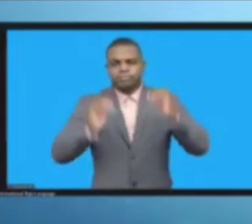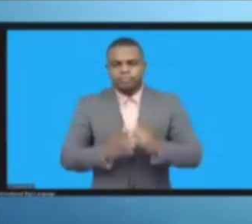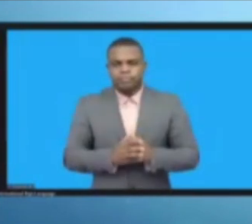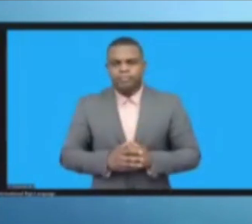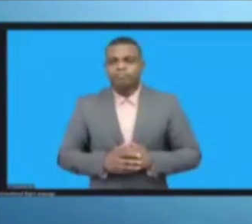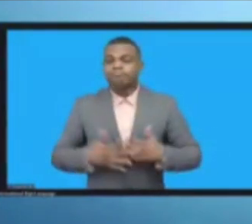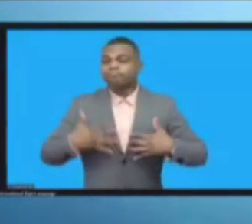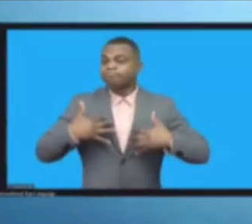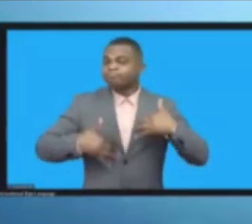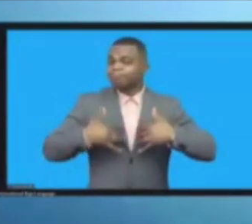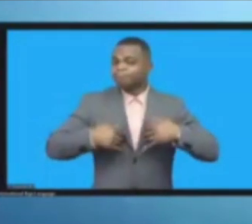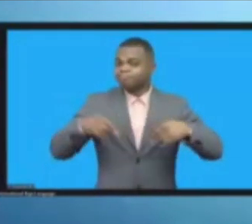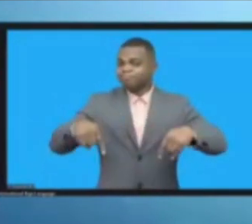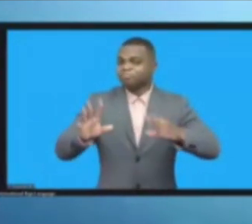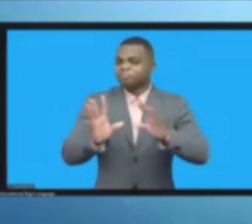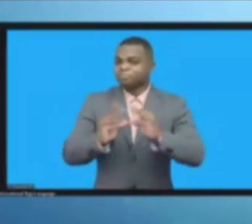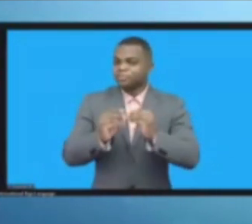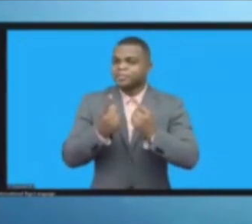Цифровые границы